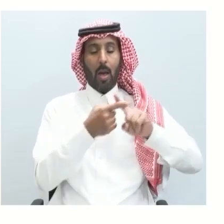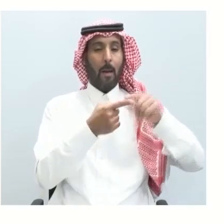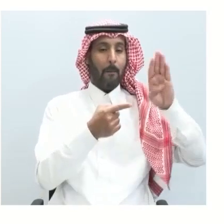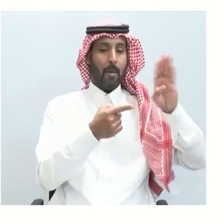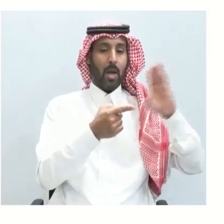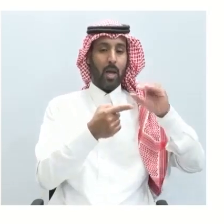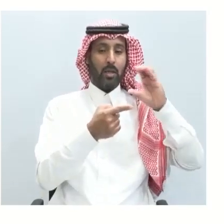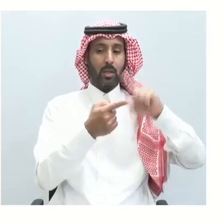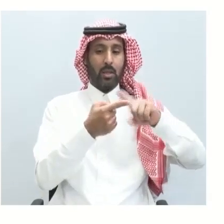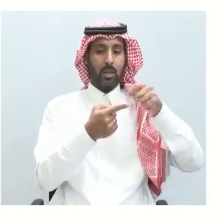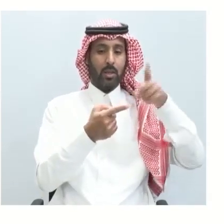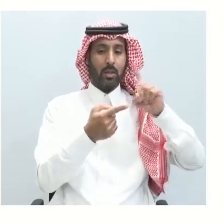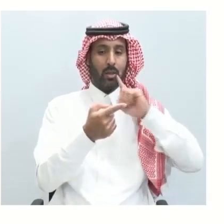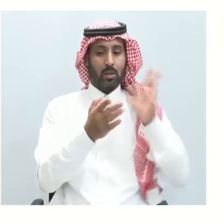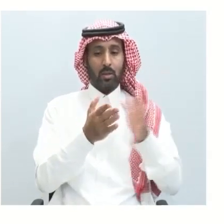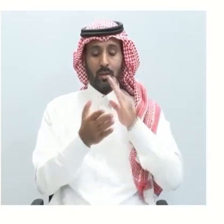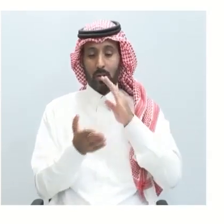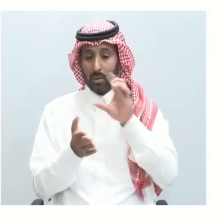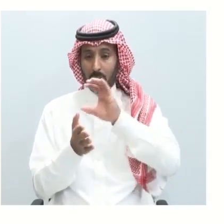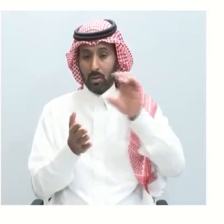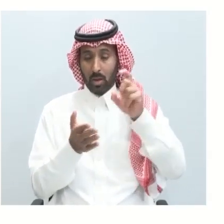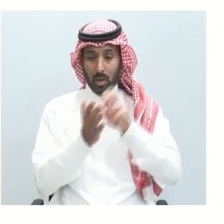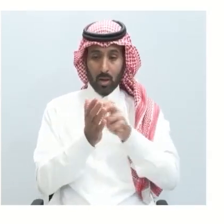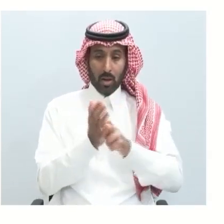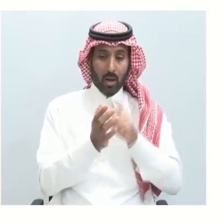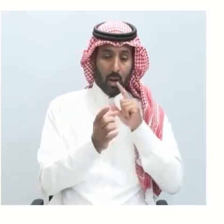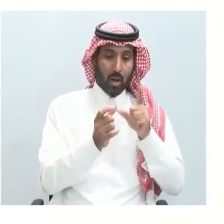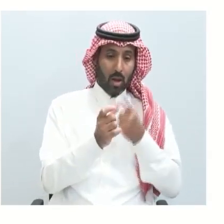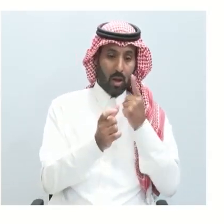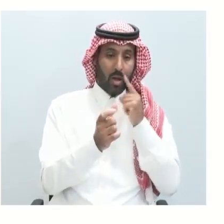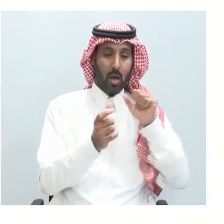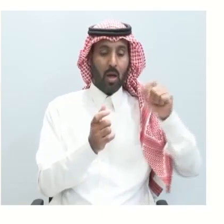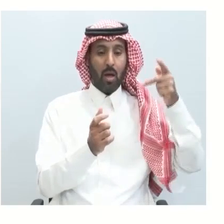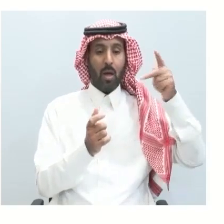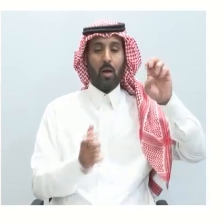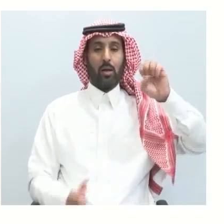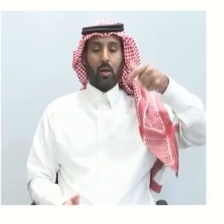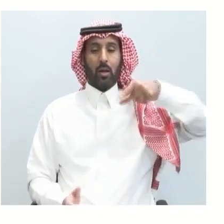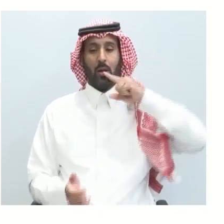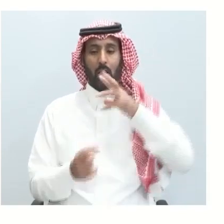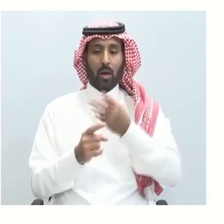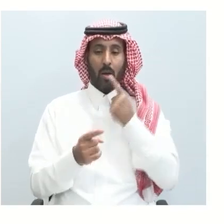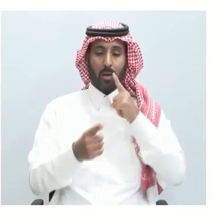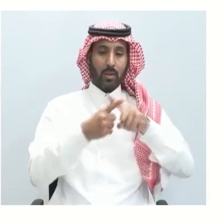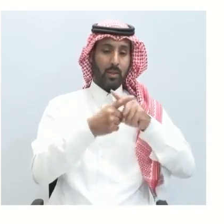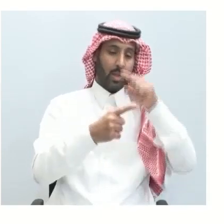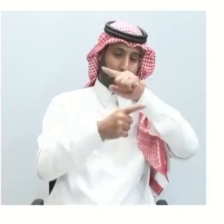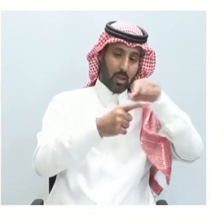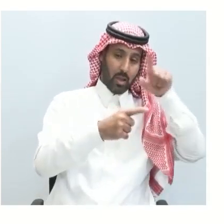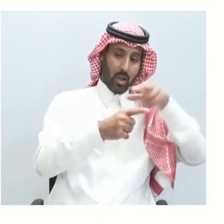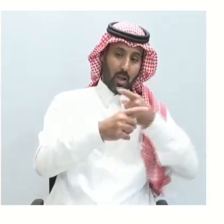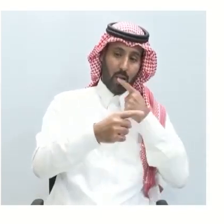القانون الخاص بق بالاتزان الكيميائي حيث يساوي الكي كيو تساوي حاصل ضرب تراكيز المواد